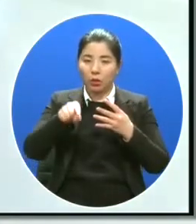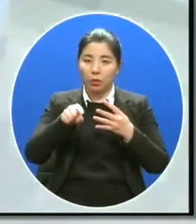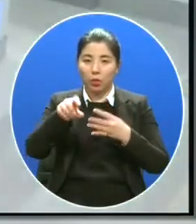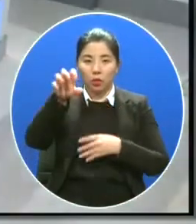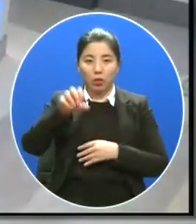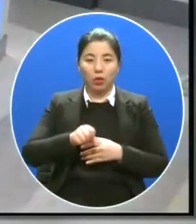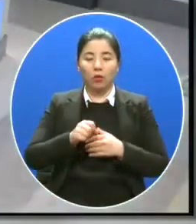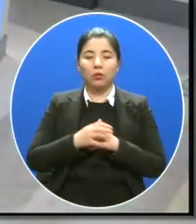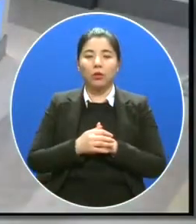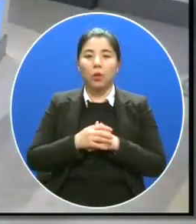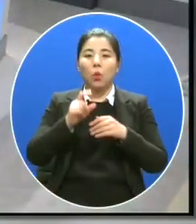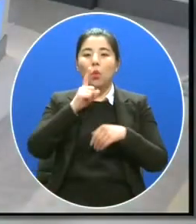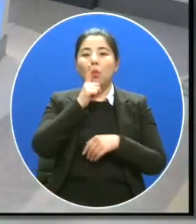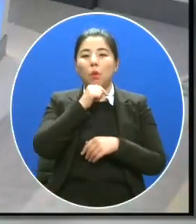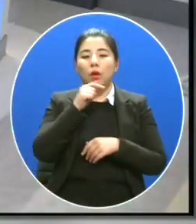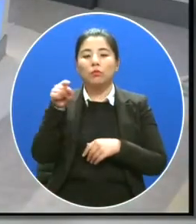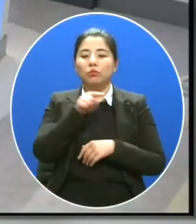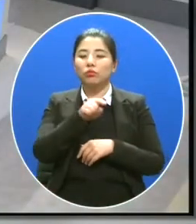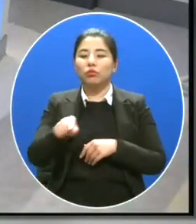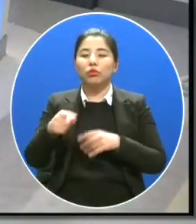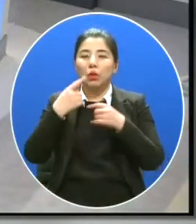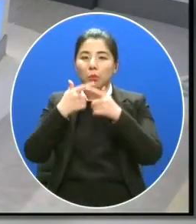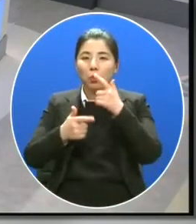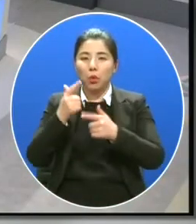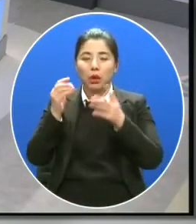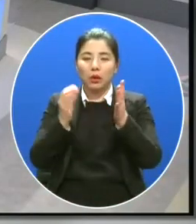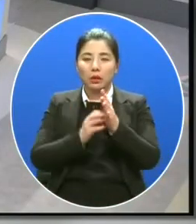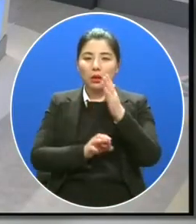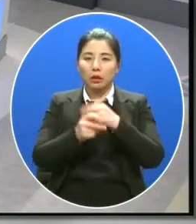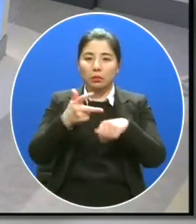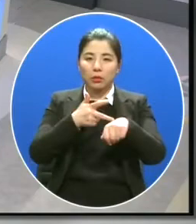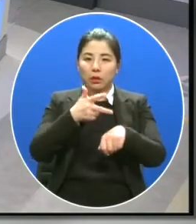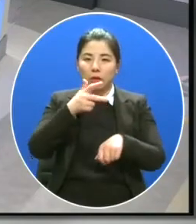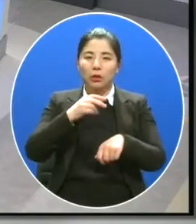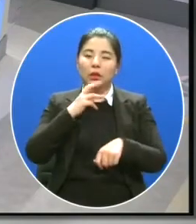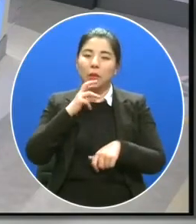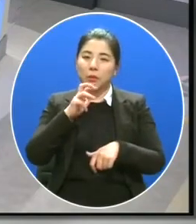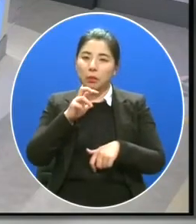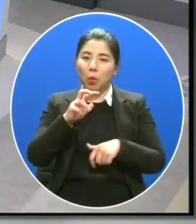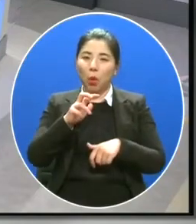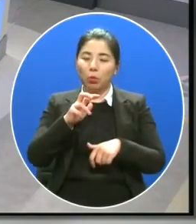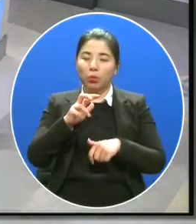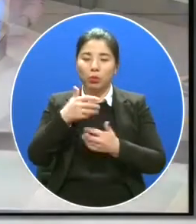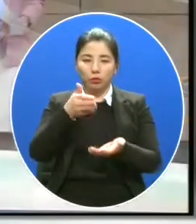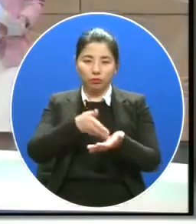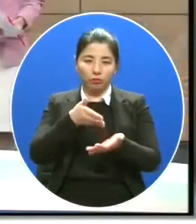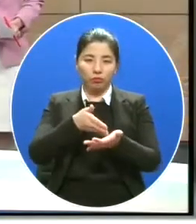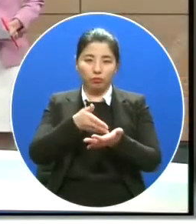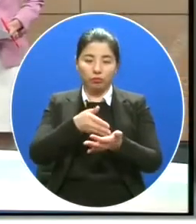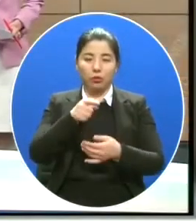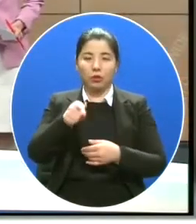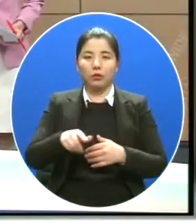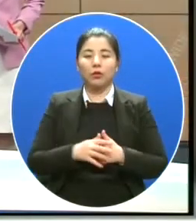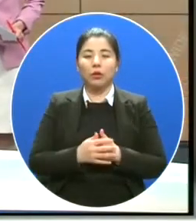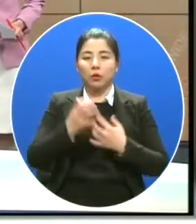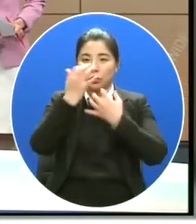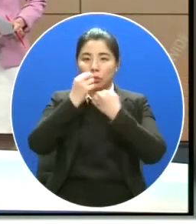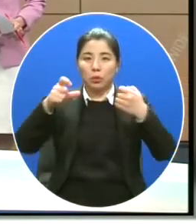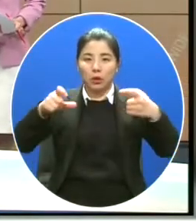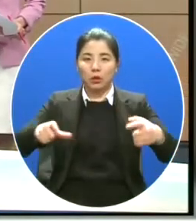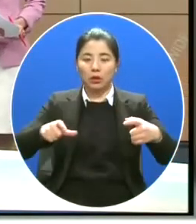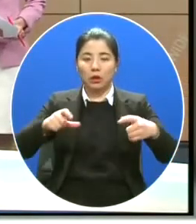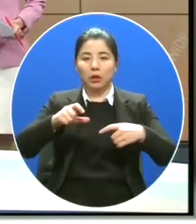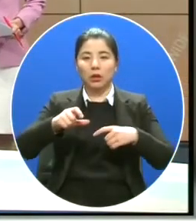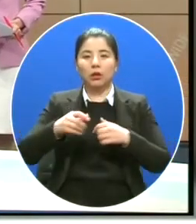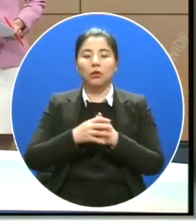아침을 표방하며 월요일부터 목요일까지 아침 7시 35분에 전파를 타는 이 프로그램은